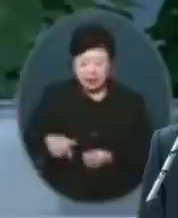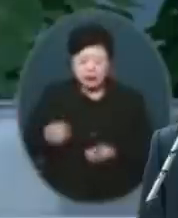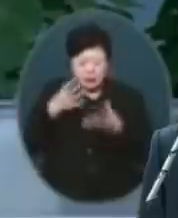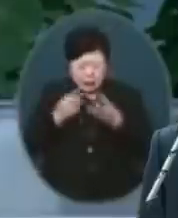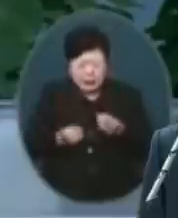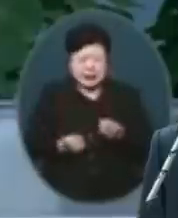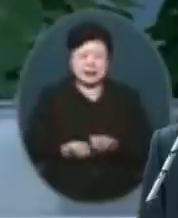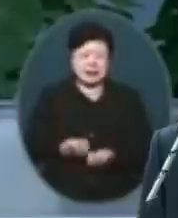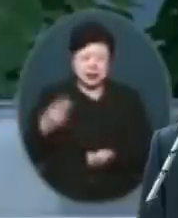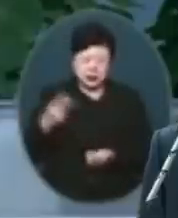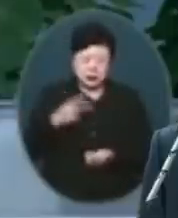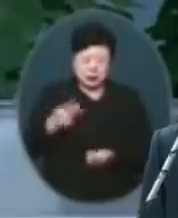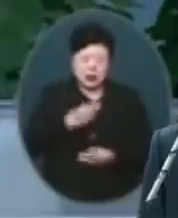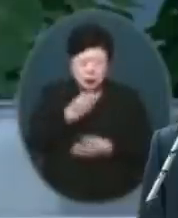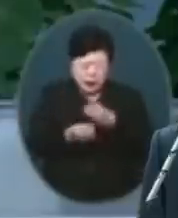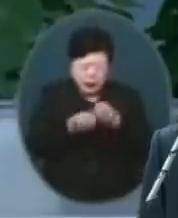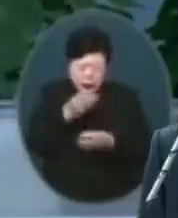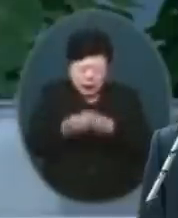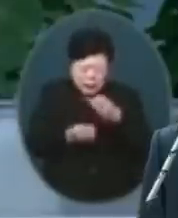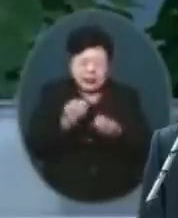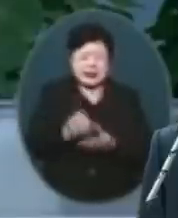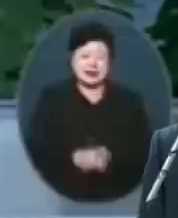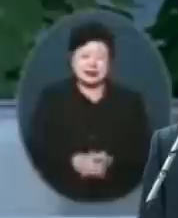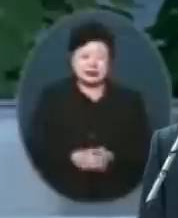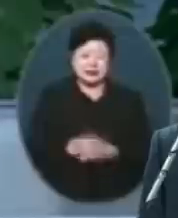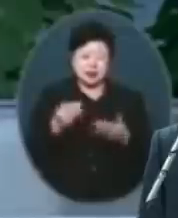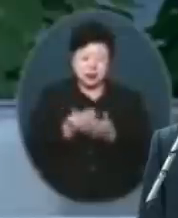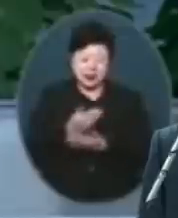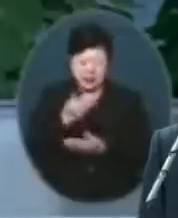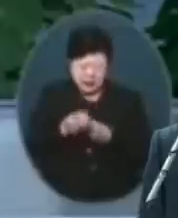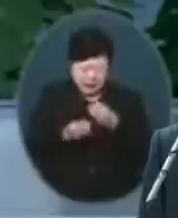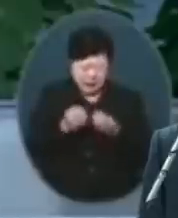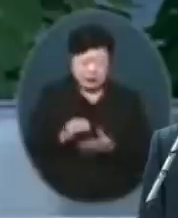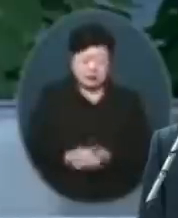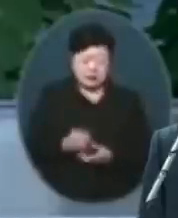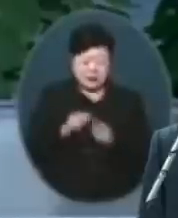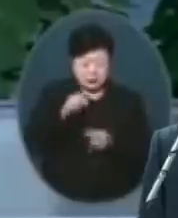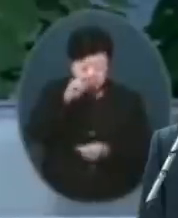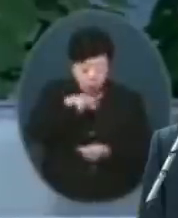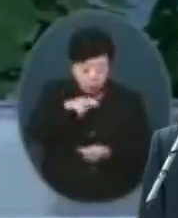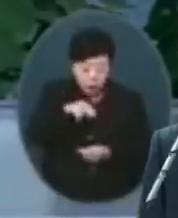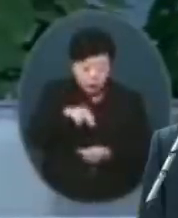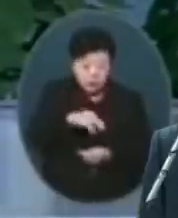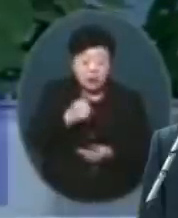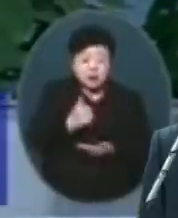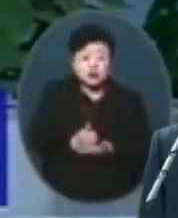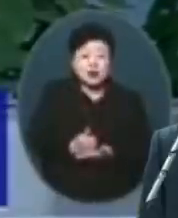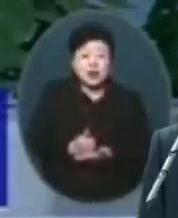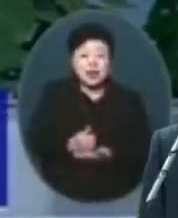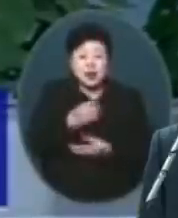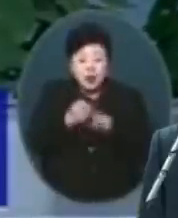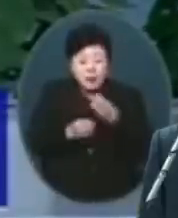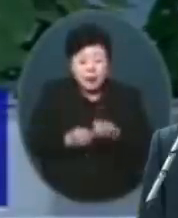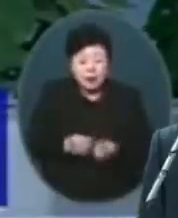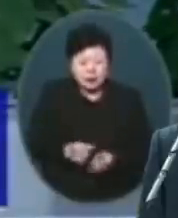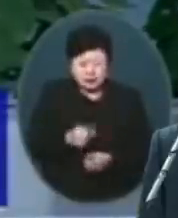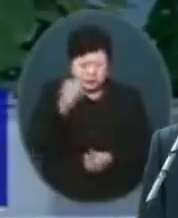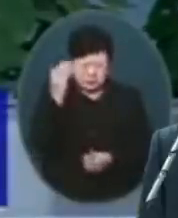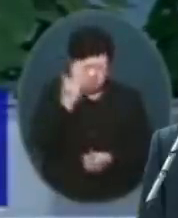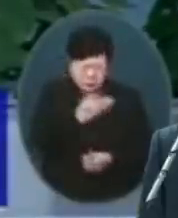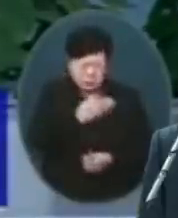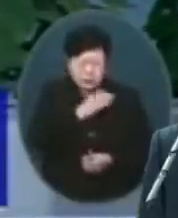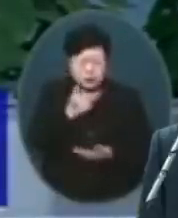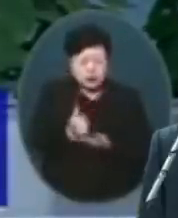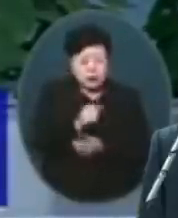수없이 회개를 합니다. 성경에는 만일 우리가 우리 죄를 자백하면 저는 미쁘시고 이로써 우리